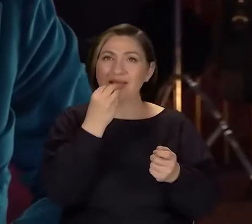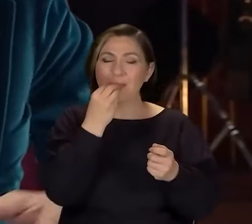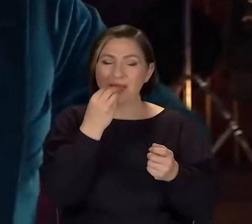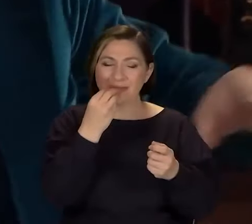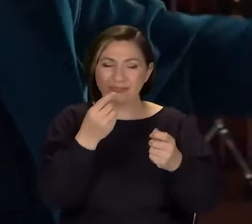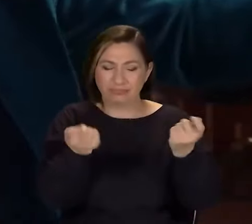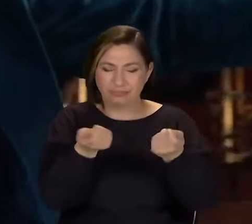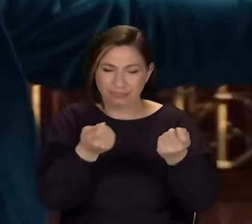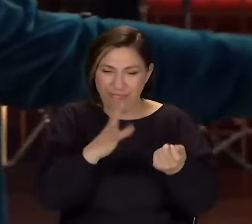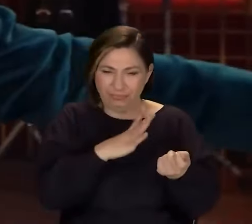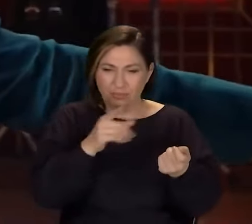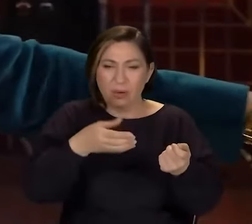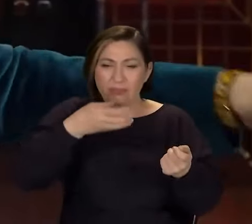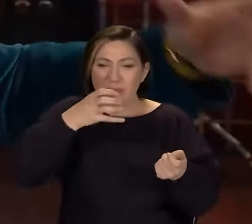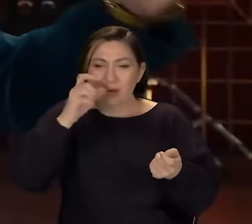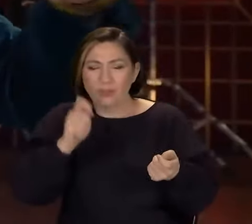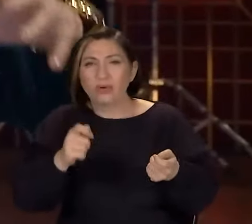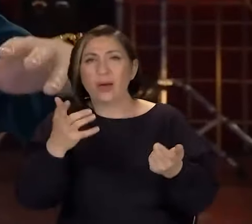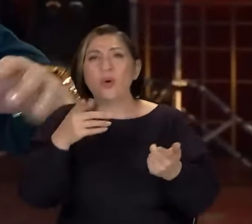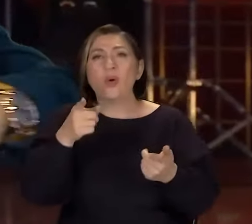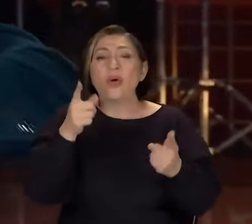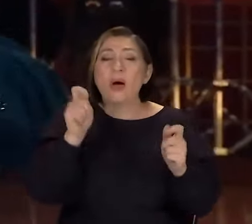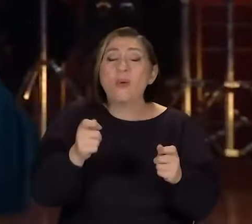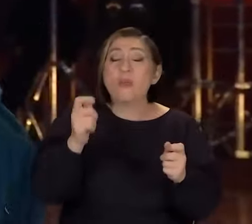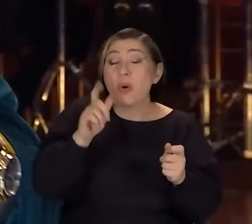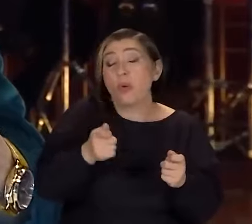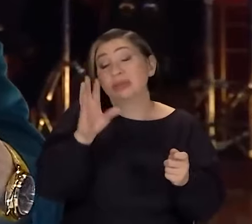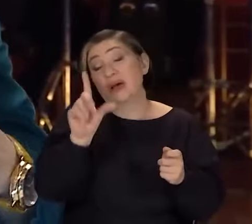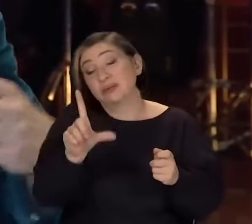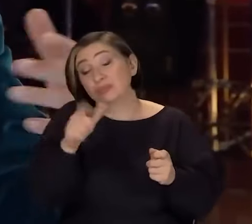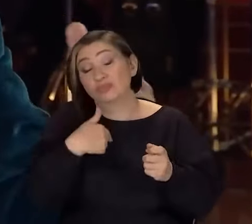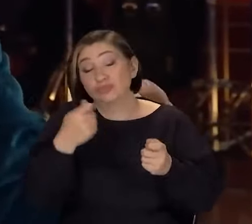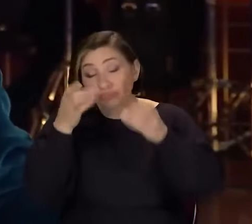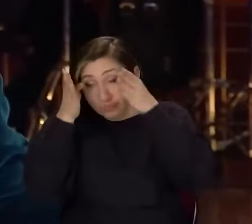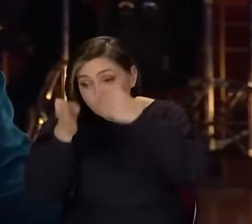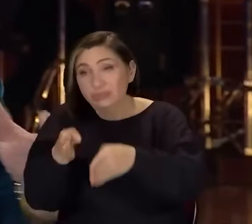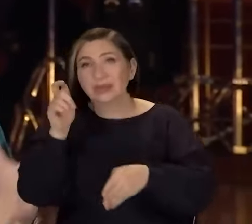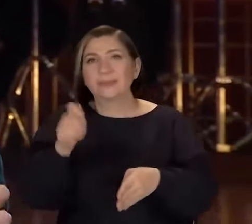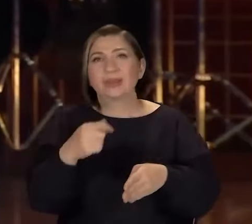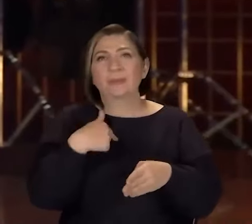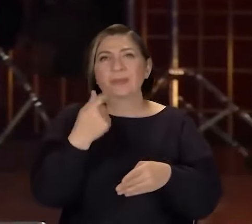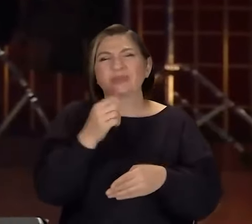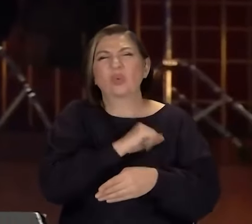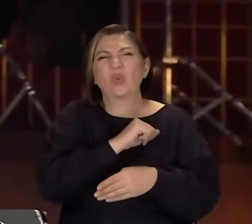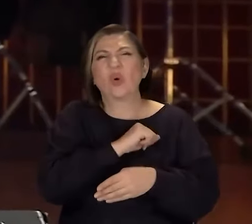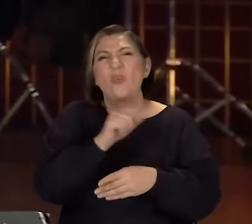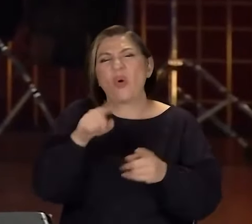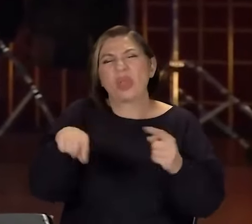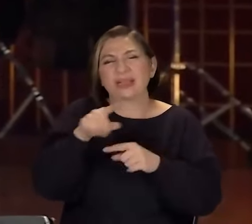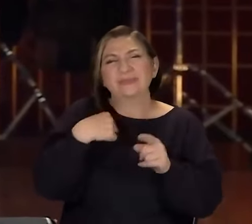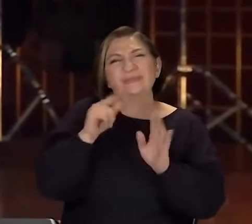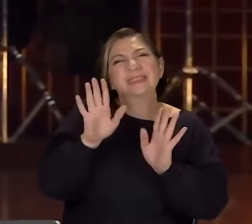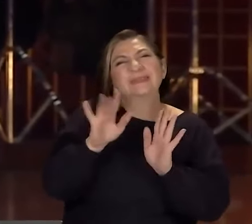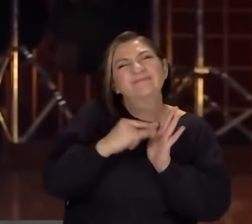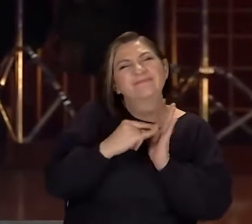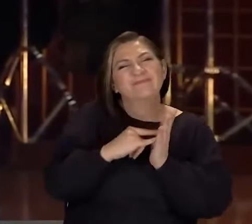içme zincirimiz vardı. Burada barcılık falan yapıyorduk. Fakat öyle icap etti ki bu işlere daldık abi falan diye gelen. Ben biraz korkuyorum onlardan,